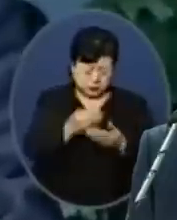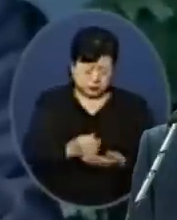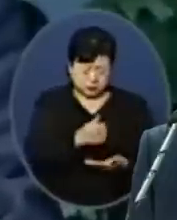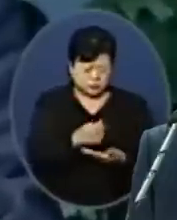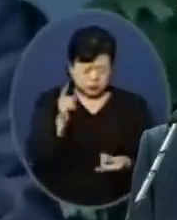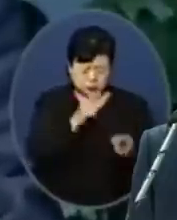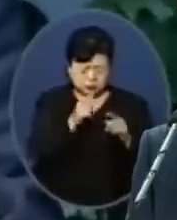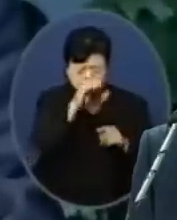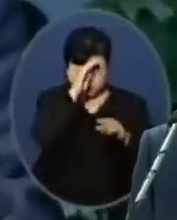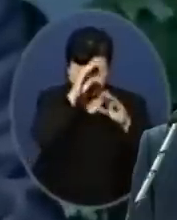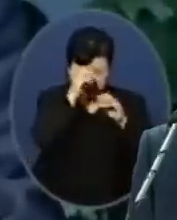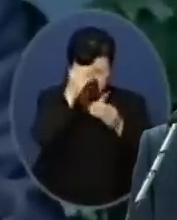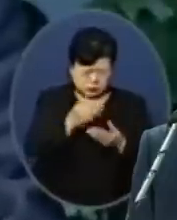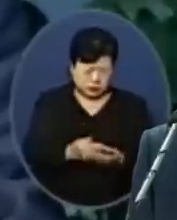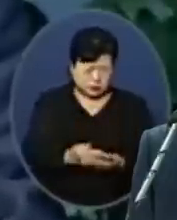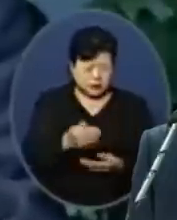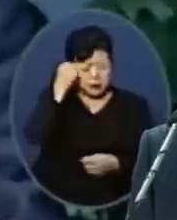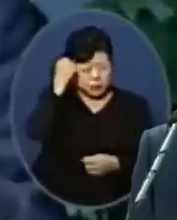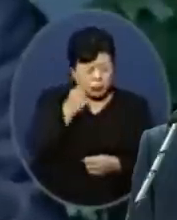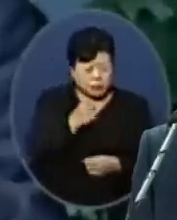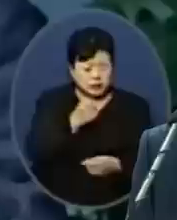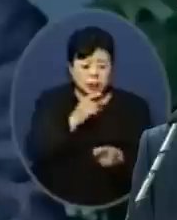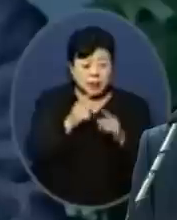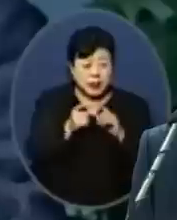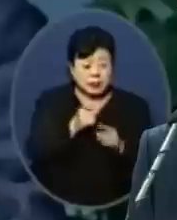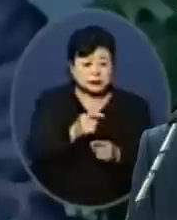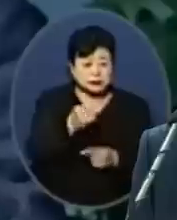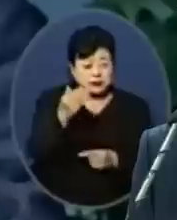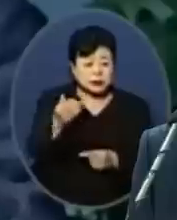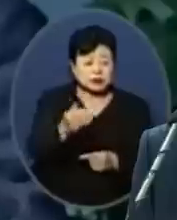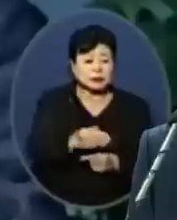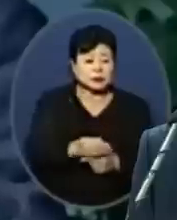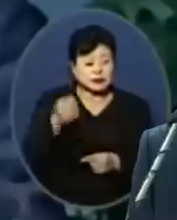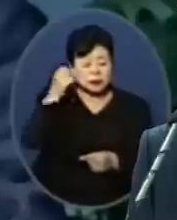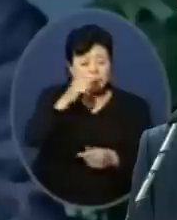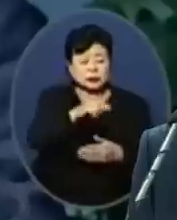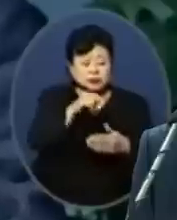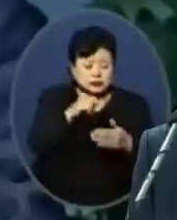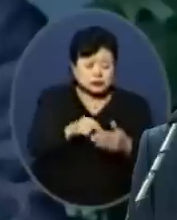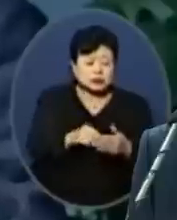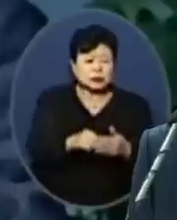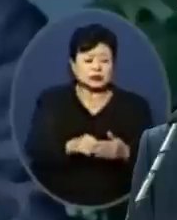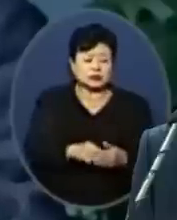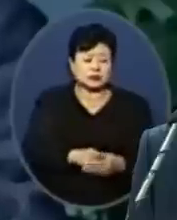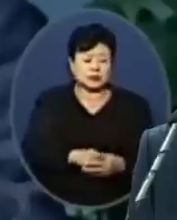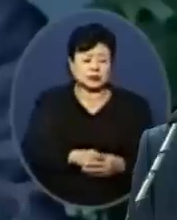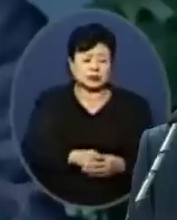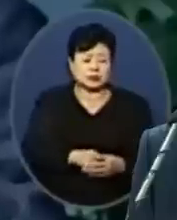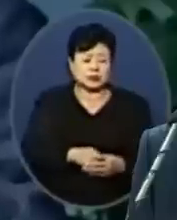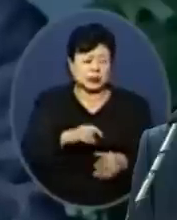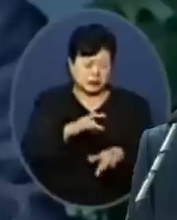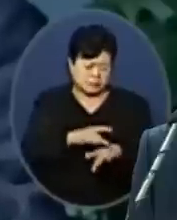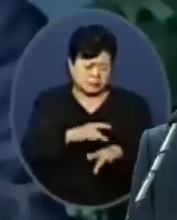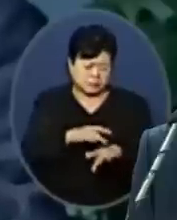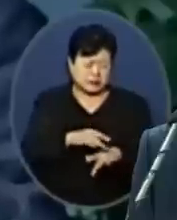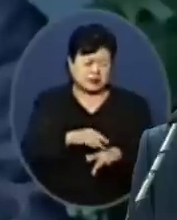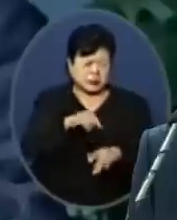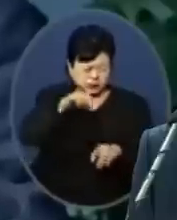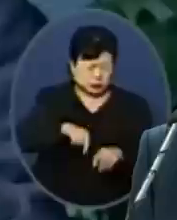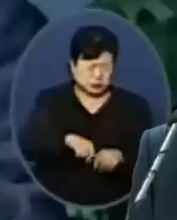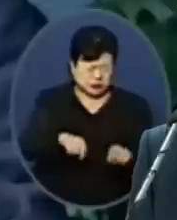나음을 얻었느니라 자꾸 외울 때 이 말씀이 여러분 영혼 속에 들어가서 혼과 영과 및 관절과 골수를